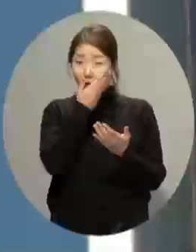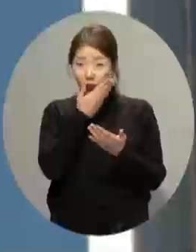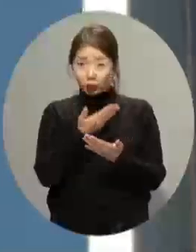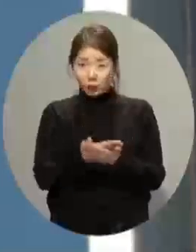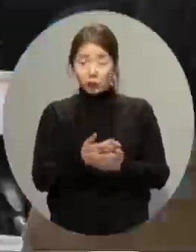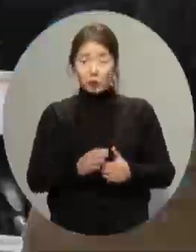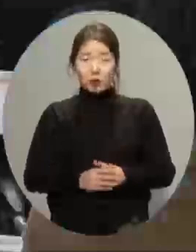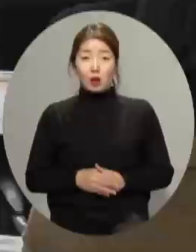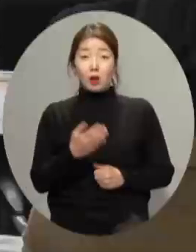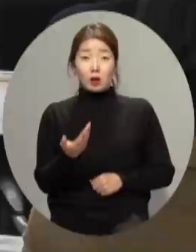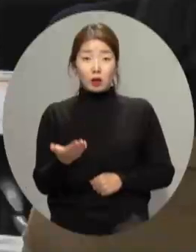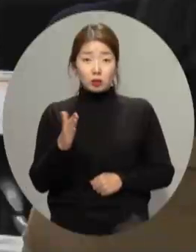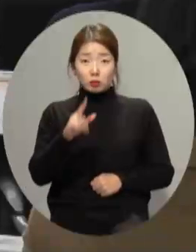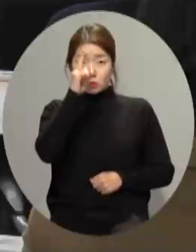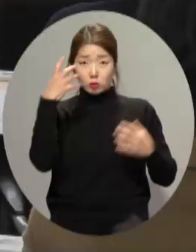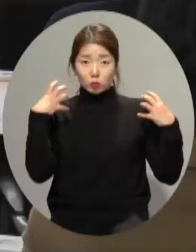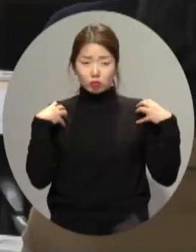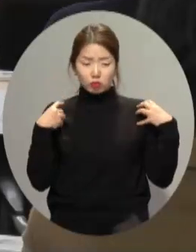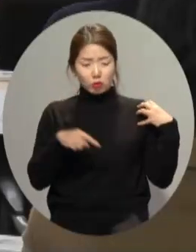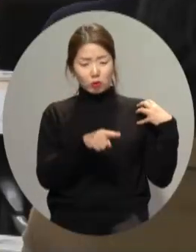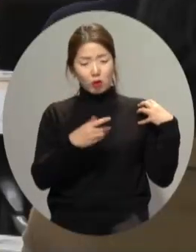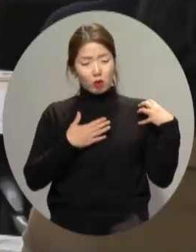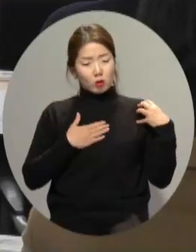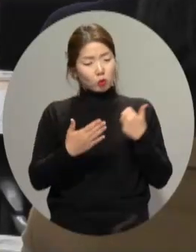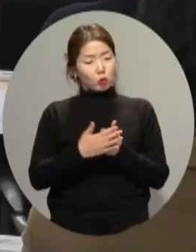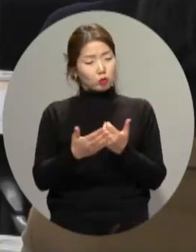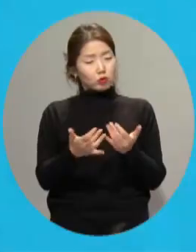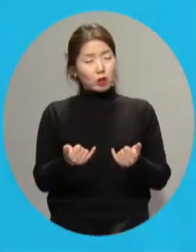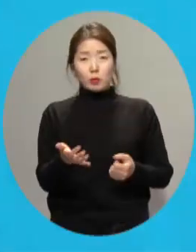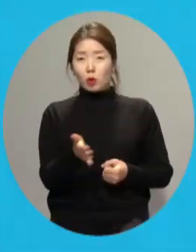전라북도. 하지만 정부 내 우군이 보이지 않아